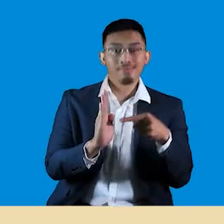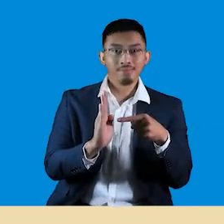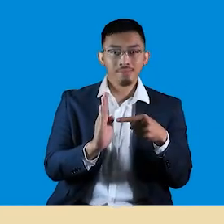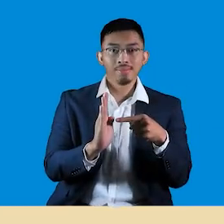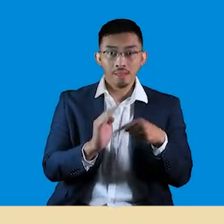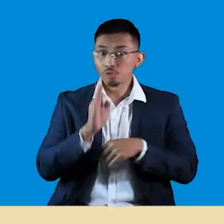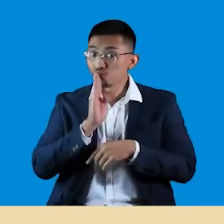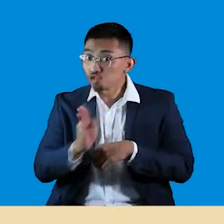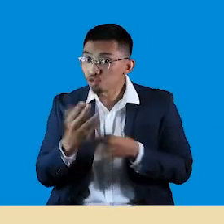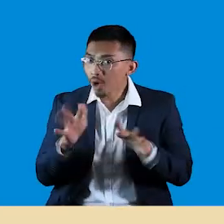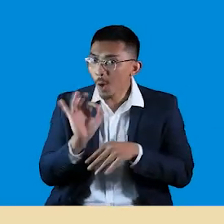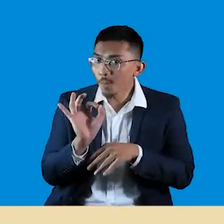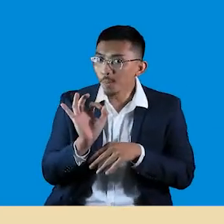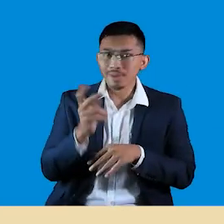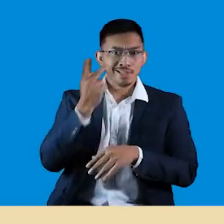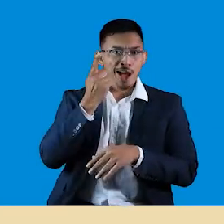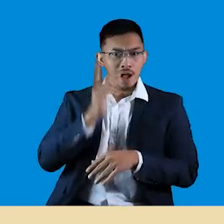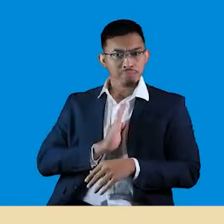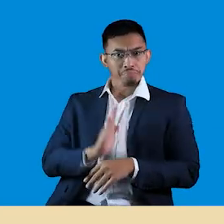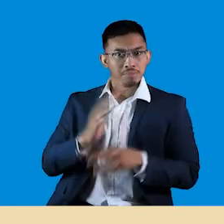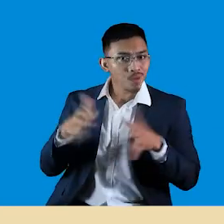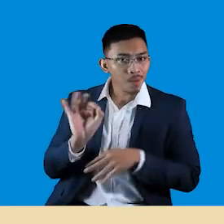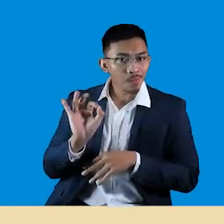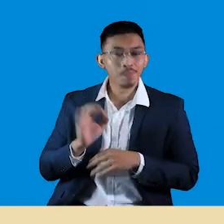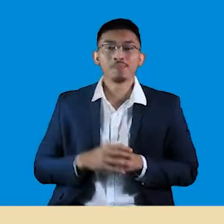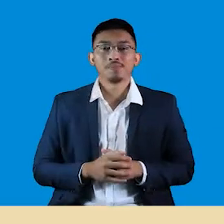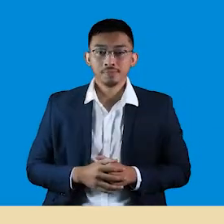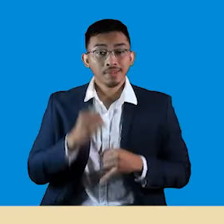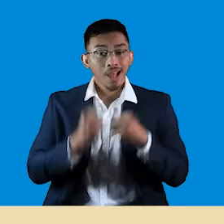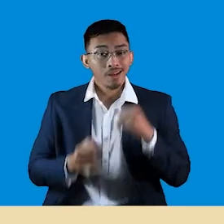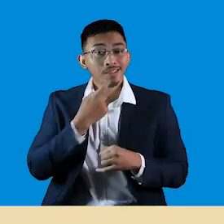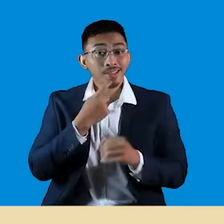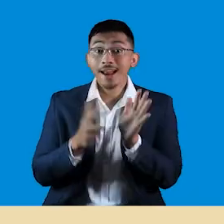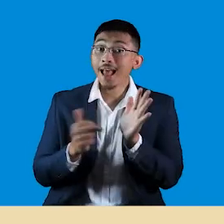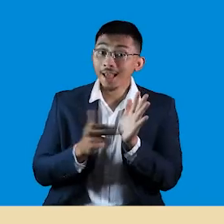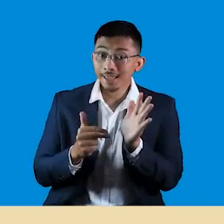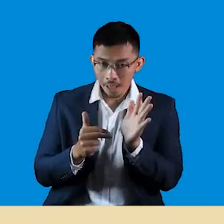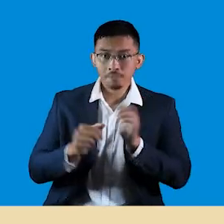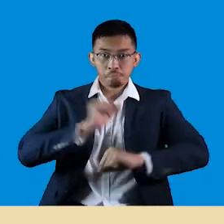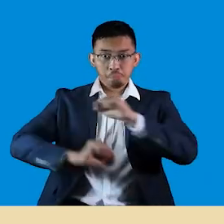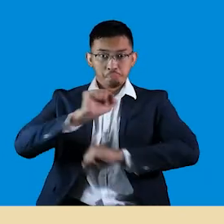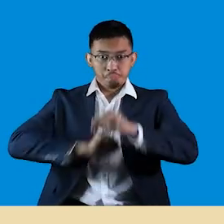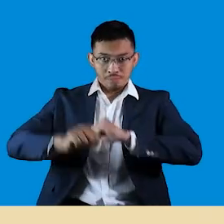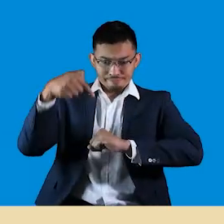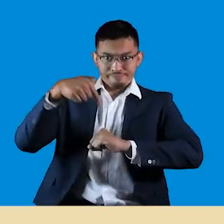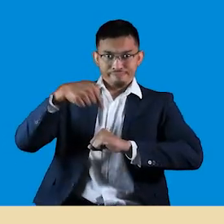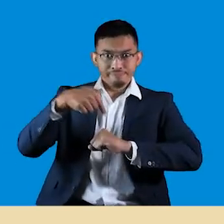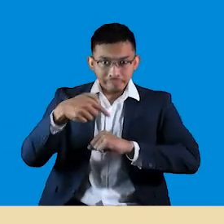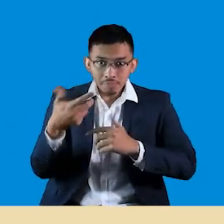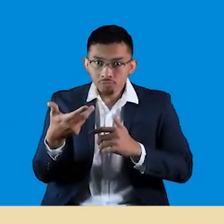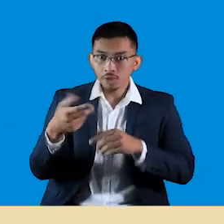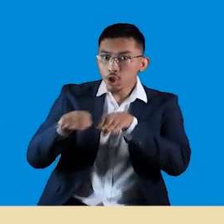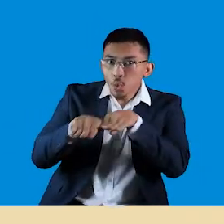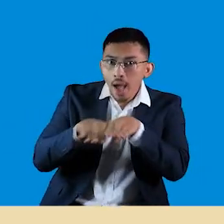kita. Sudahkah kita jujur dan menjaga integritas kita? Terakhir tentang nilai. Apakah yang kita lakukan ini sudah selaras dengan